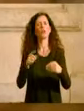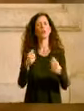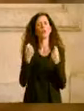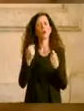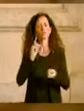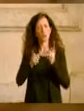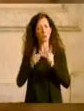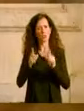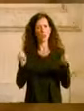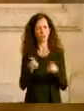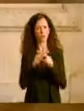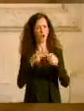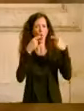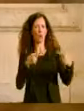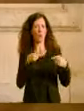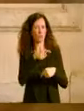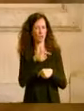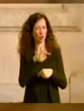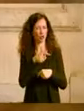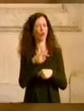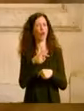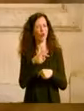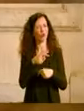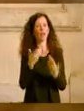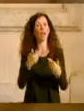anche le opposizioni, quelle stesse opposizioni che però